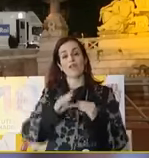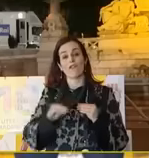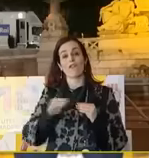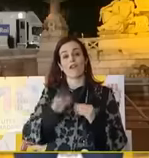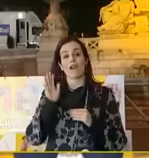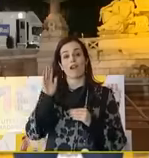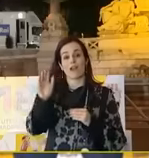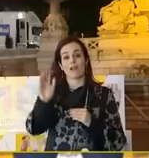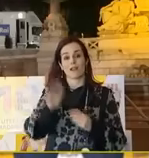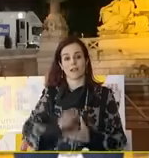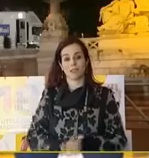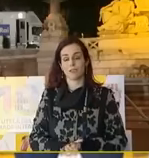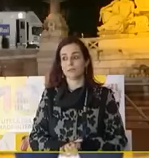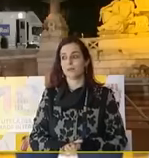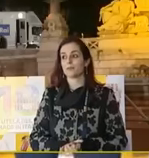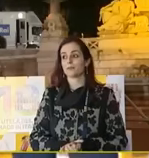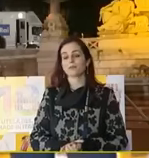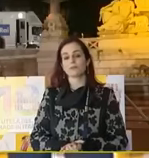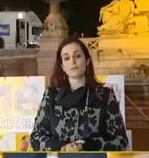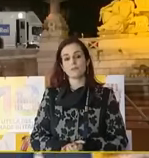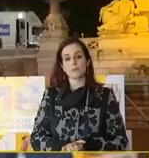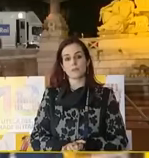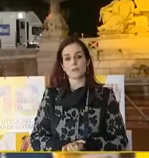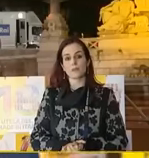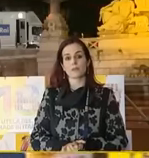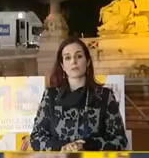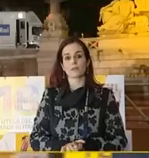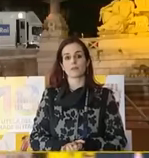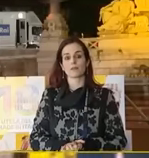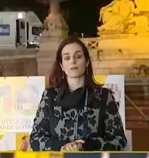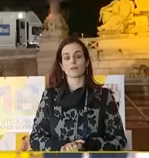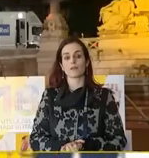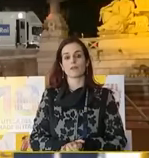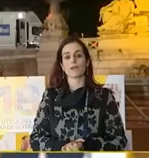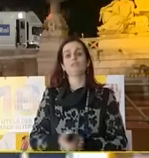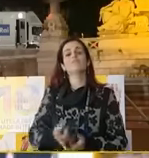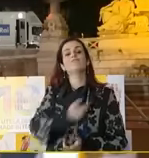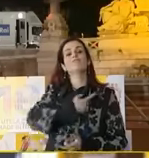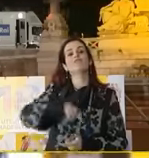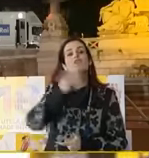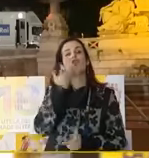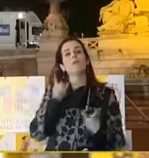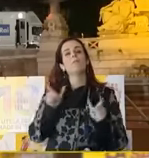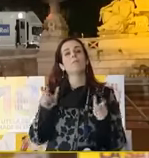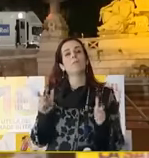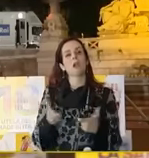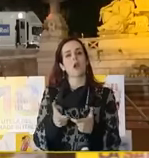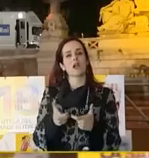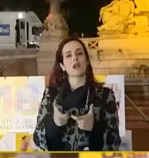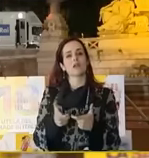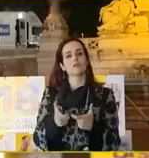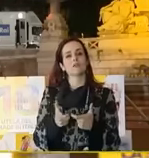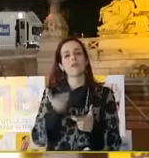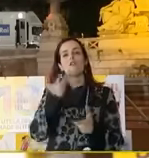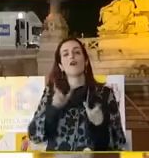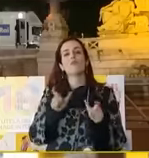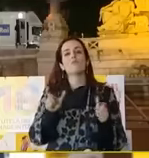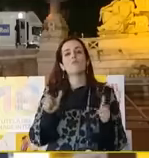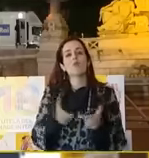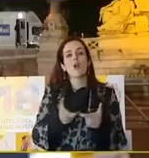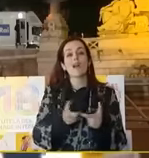un'altra cosa che faremo sarà andare a bloccare quelle che sono le